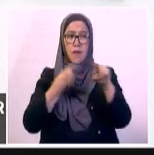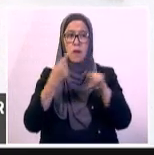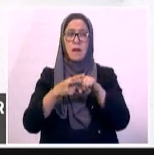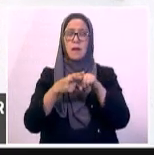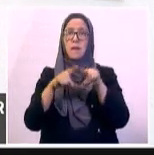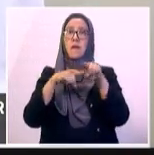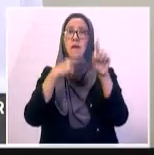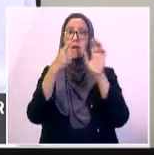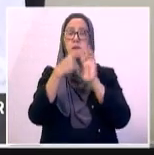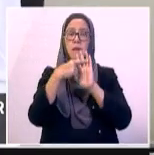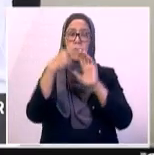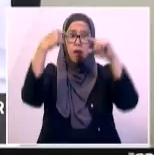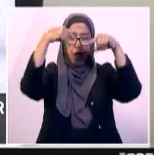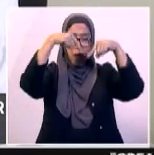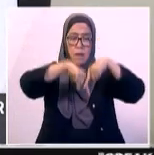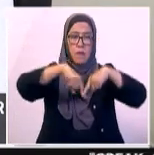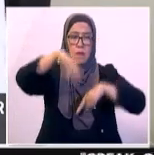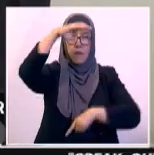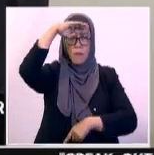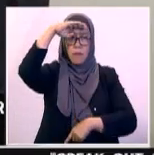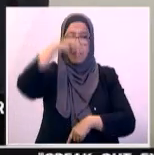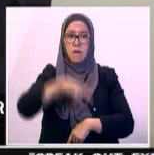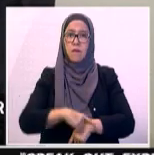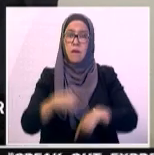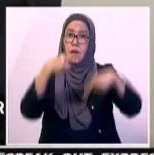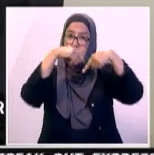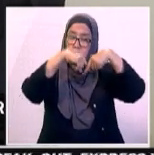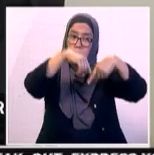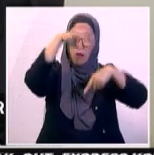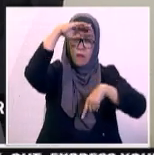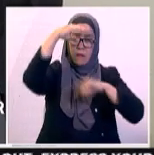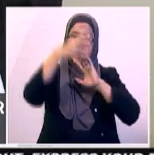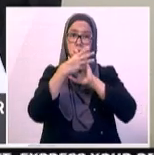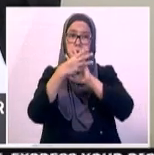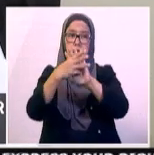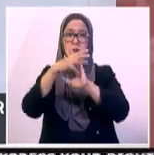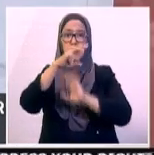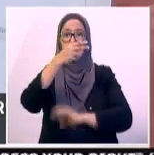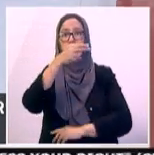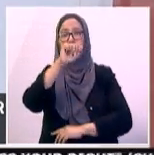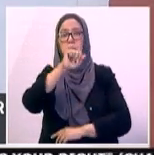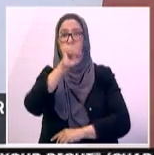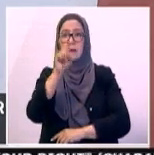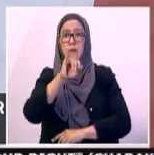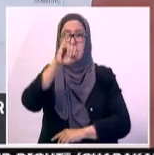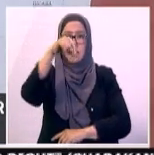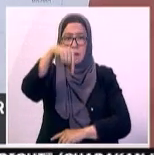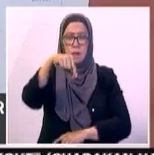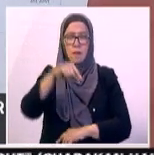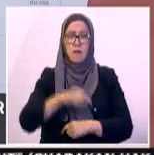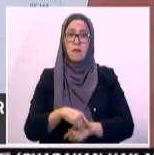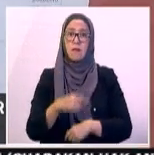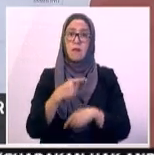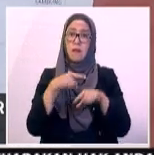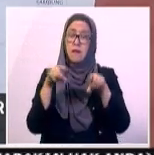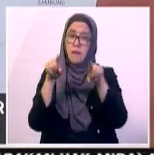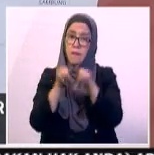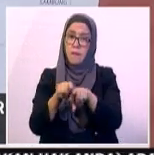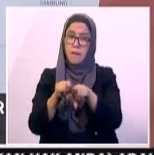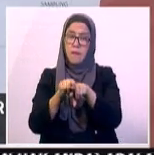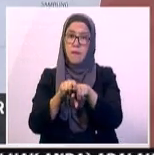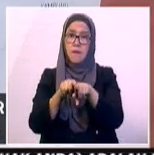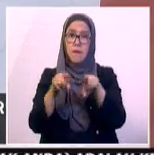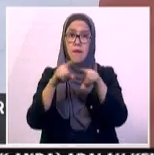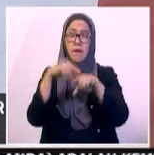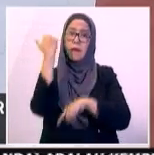Johor diwakili Muhammad Haziq Diaudin Razali. Dalam kamar sama, Hakim Colin Lawrence Sekirah turut menetapkan 19